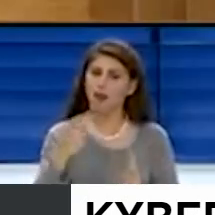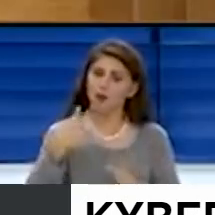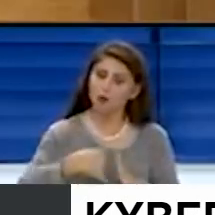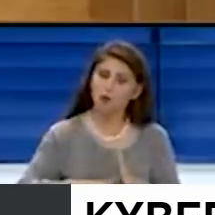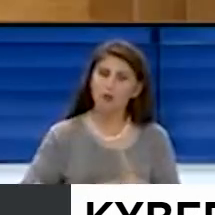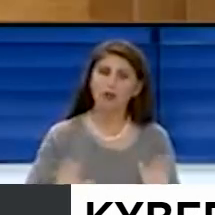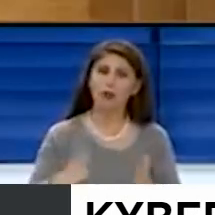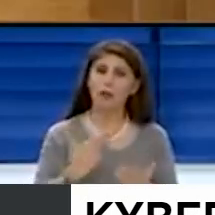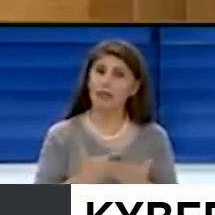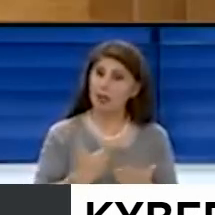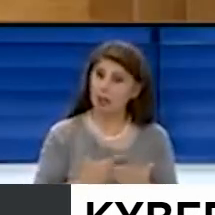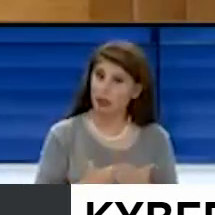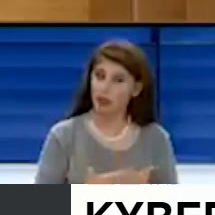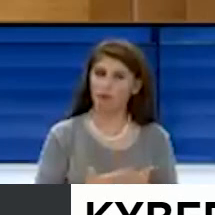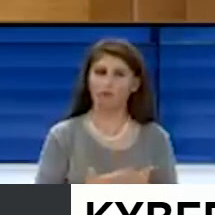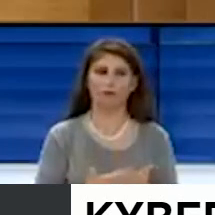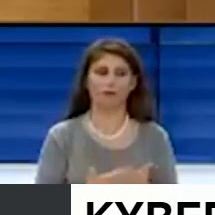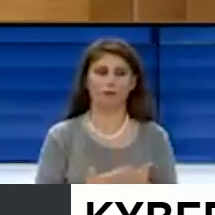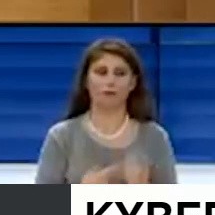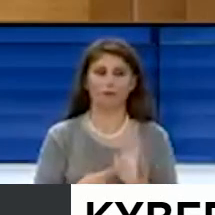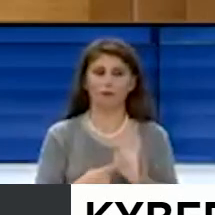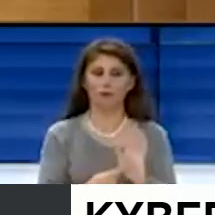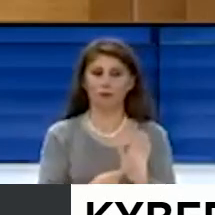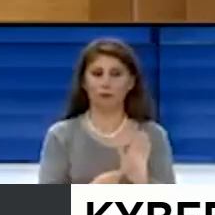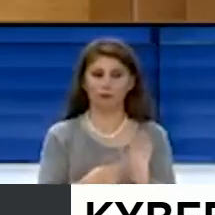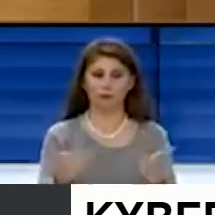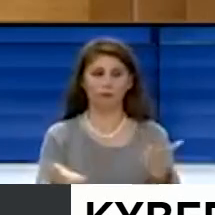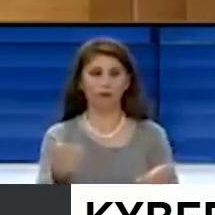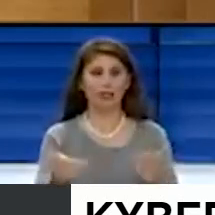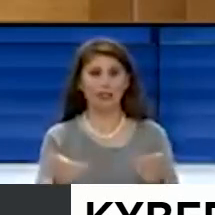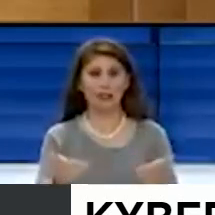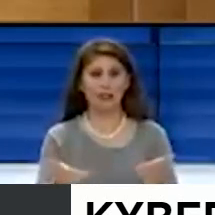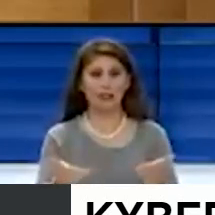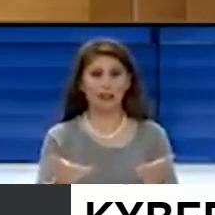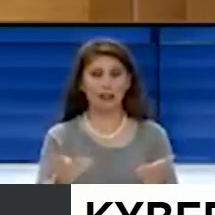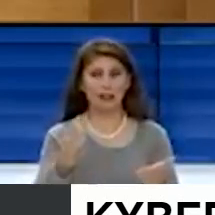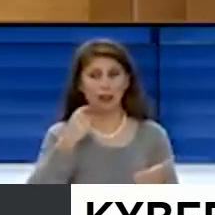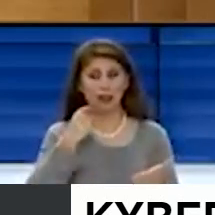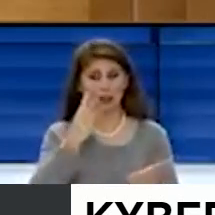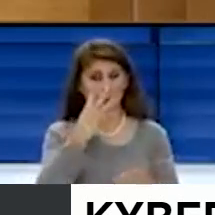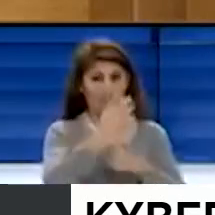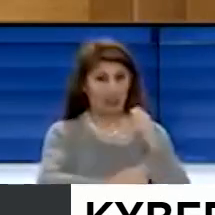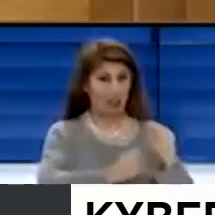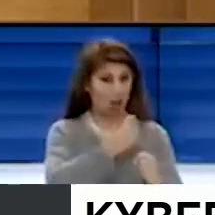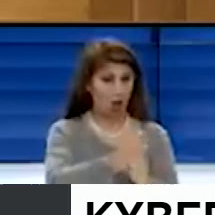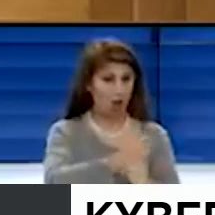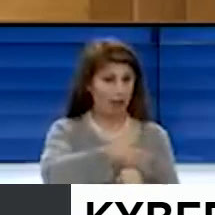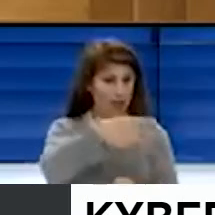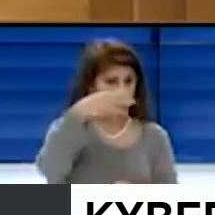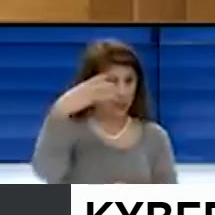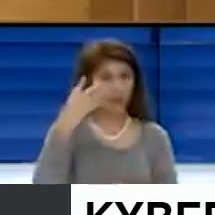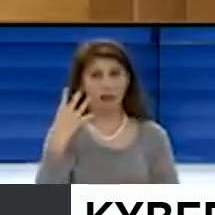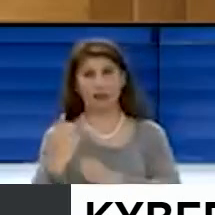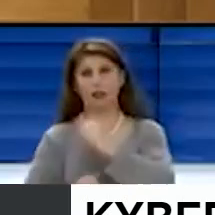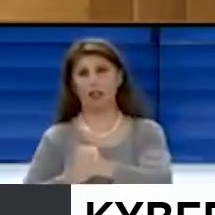οποία η κυβέρνηση εξετάζει να φέρει πριν από τις ευρωεκλογές το συγκεκριμένο νομοσχέδιο για τον γάμο των ομόφυλων ζευγαριών. Ο διευθυντής του